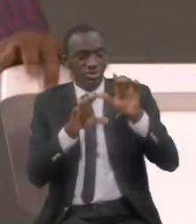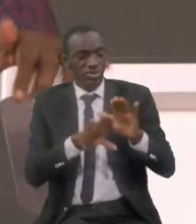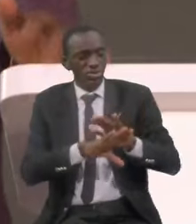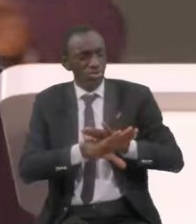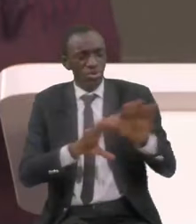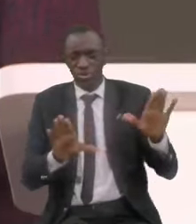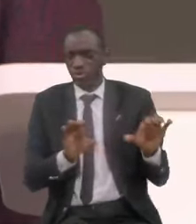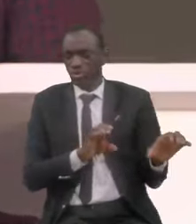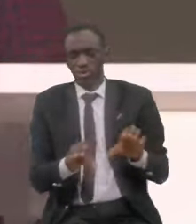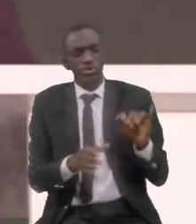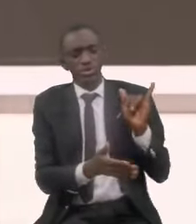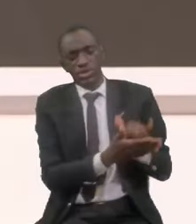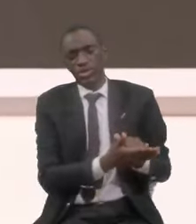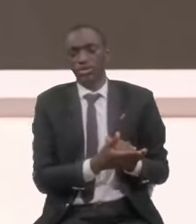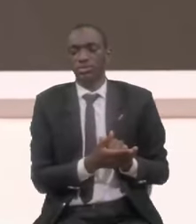parle au Seigneur.